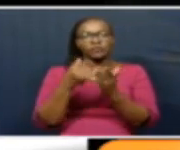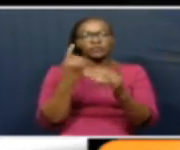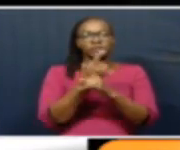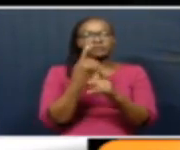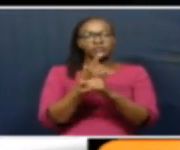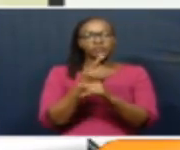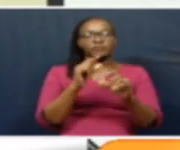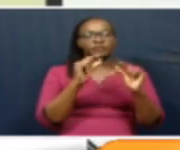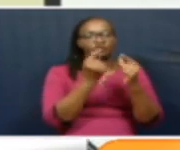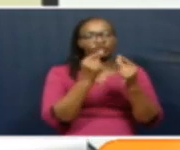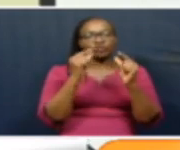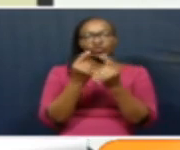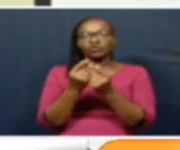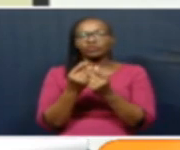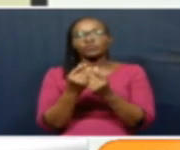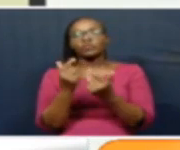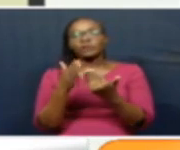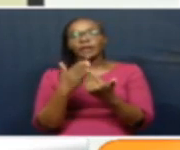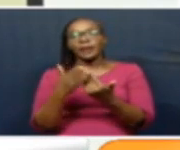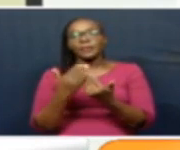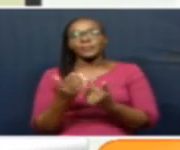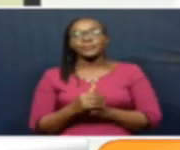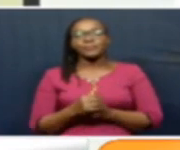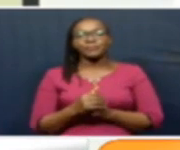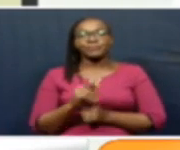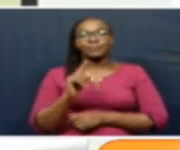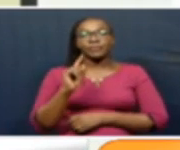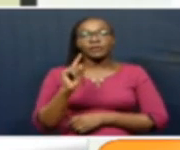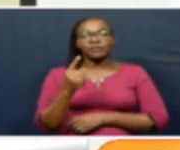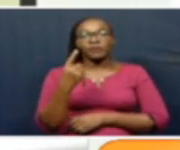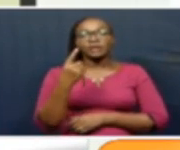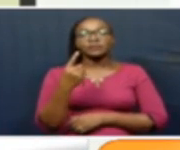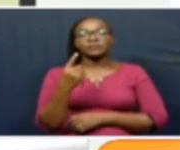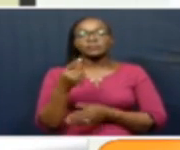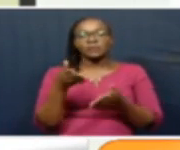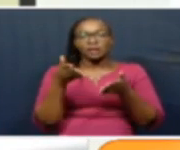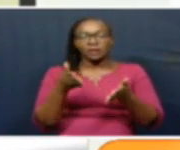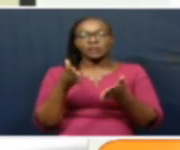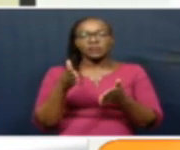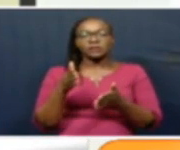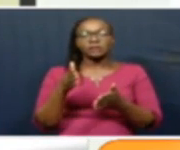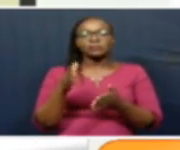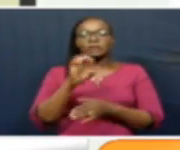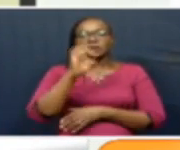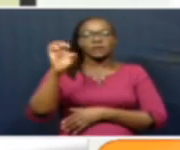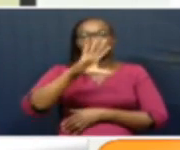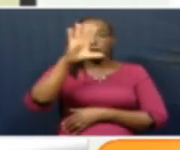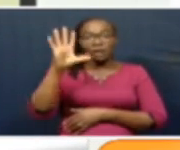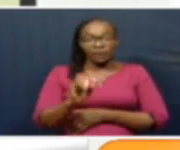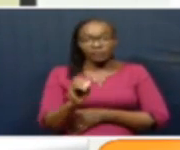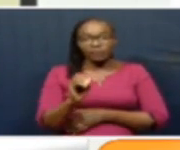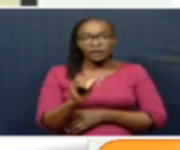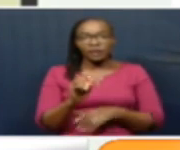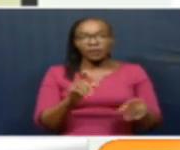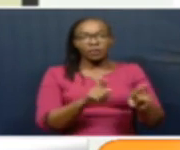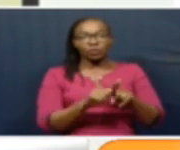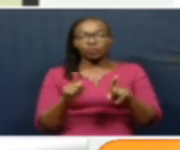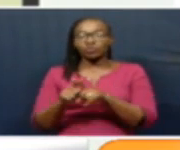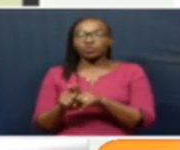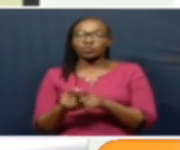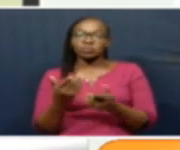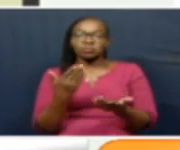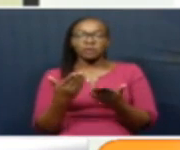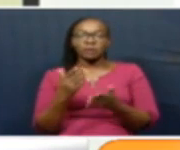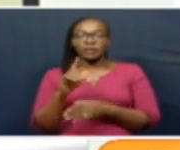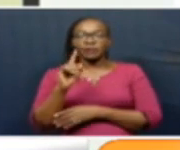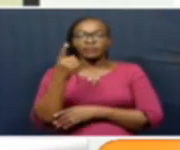vya matibabu. Definitely the first in this part of the world in Eastern Africa and most likely the